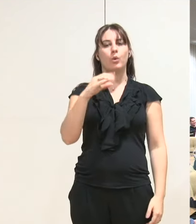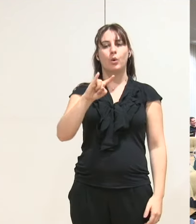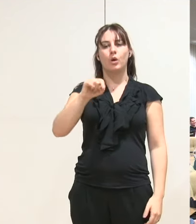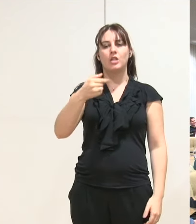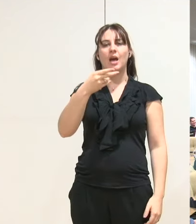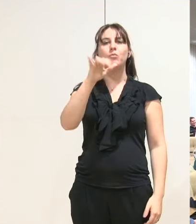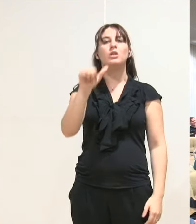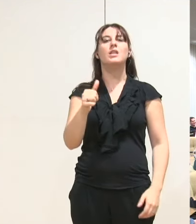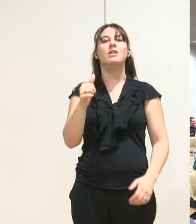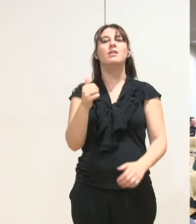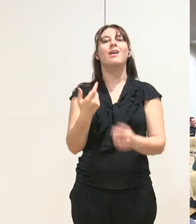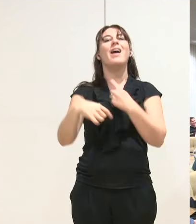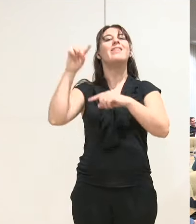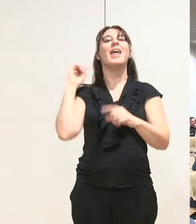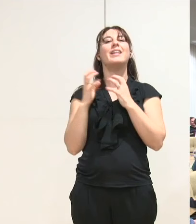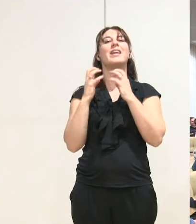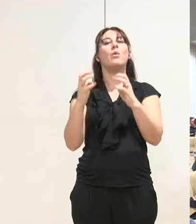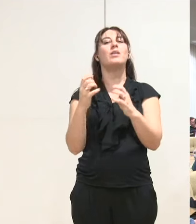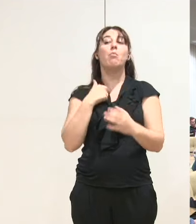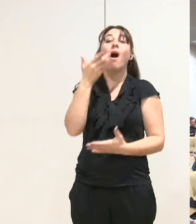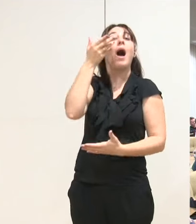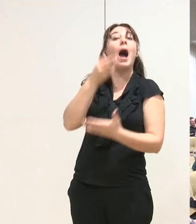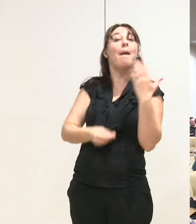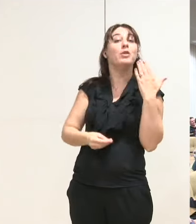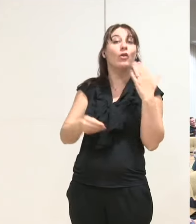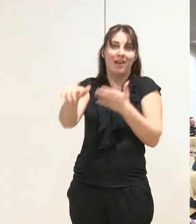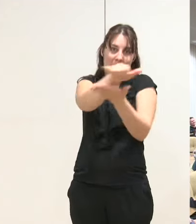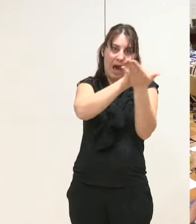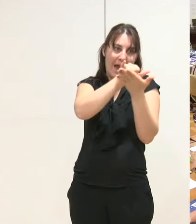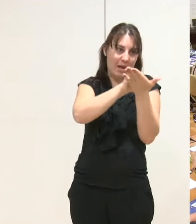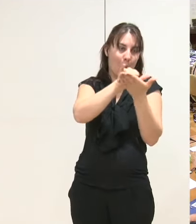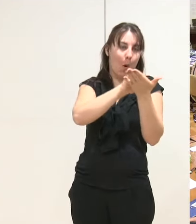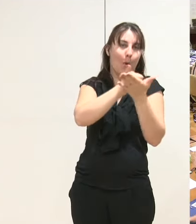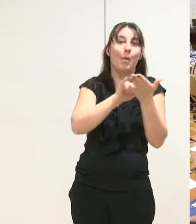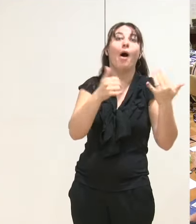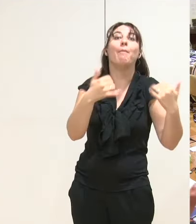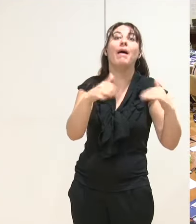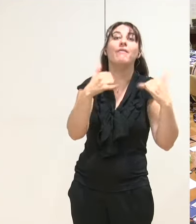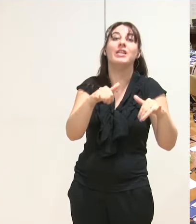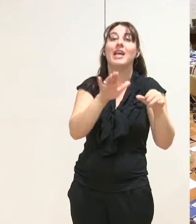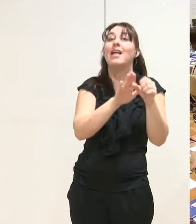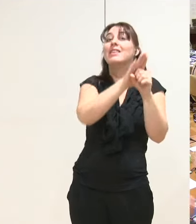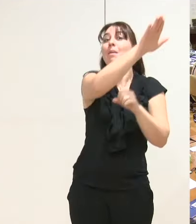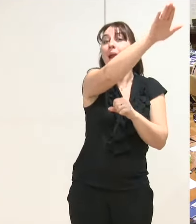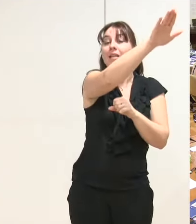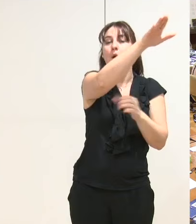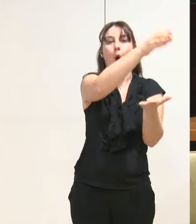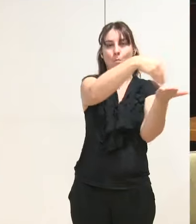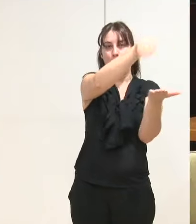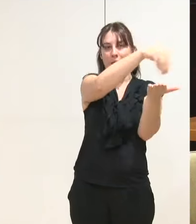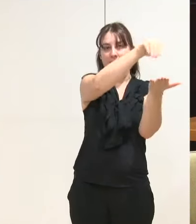du dernier conseil municipal à laquelle je n'ai pas pu répondre puisque j'étais à l'aéroport en train de rentrer de mon déplacement de